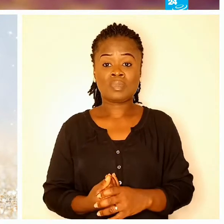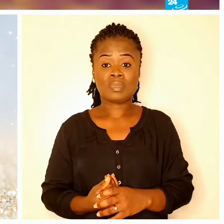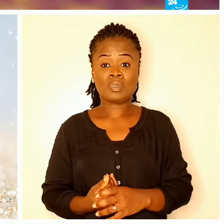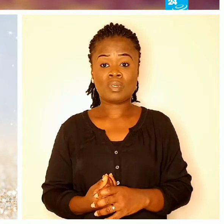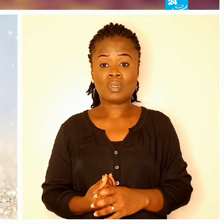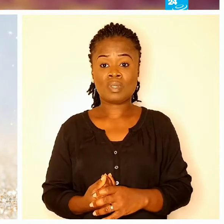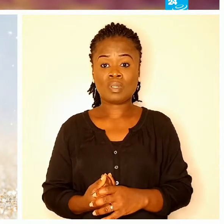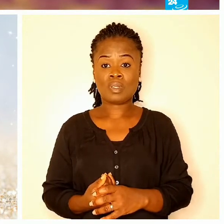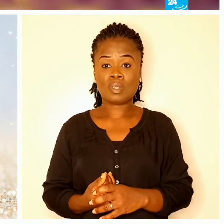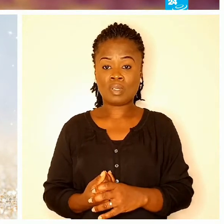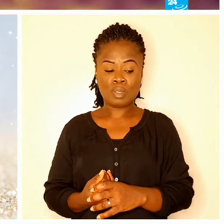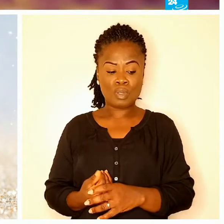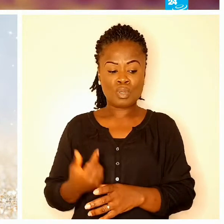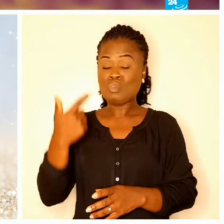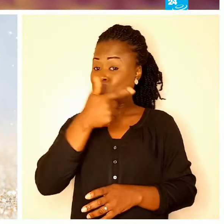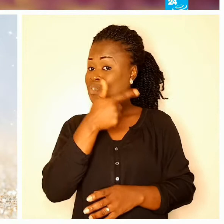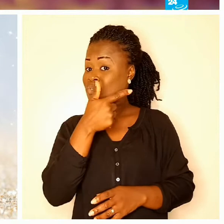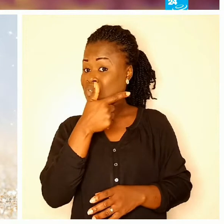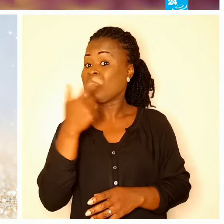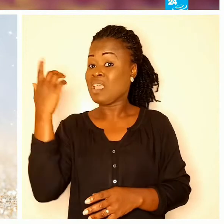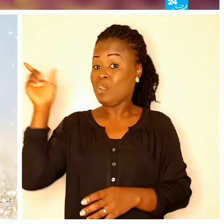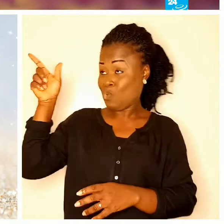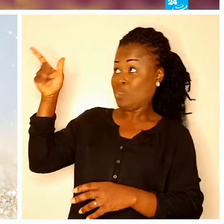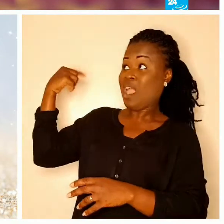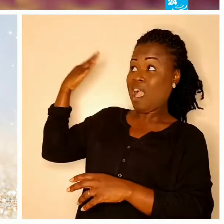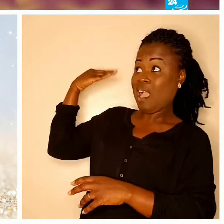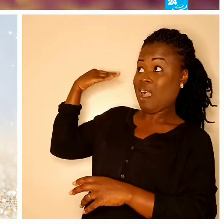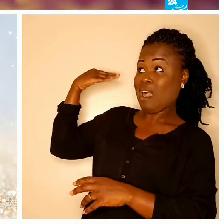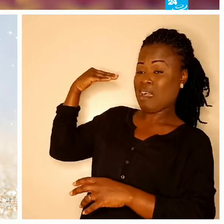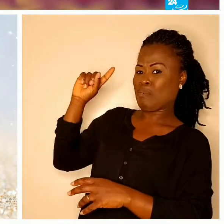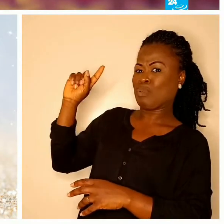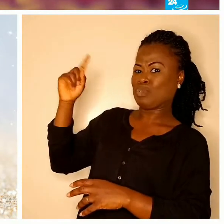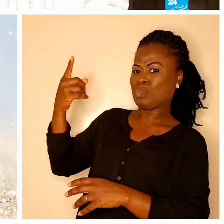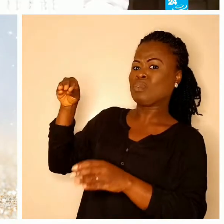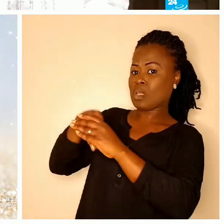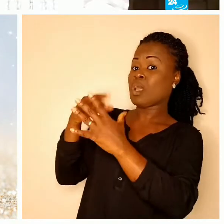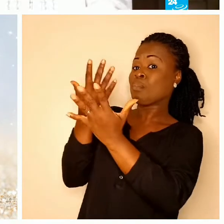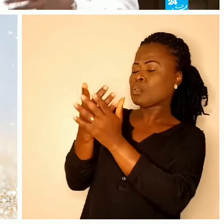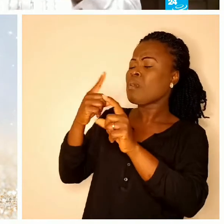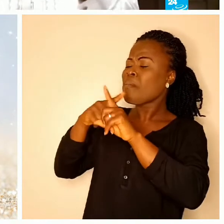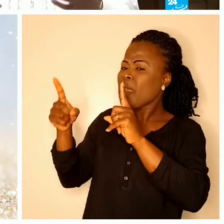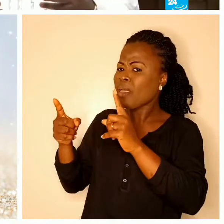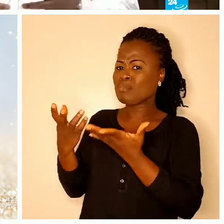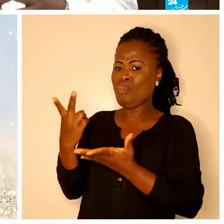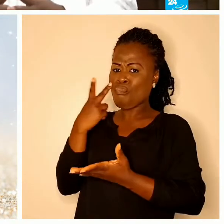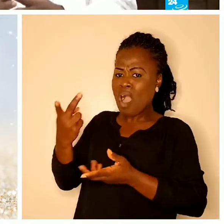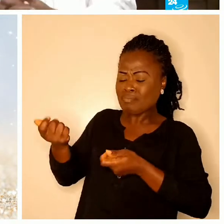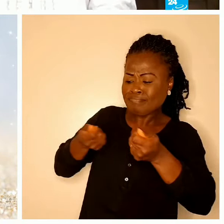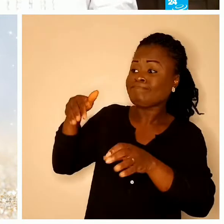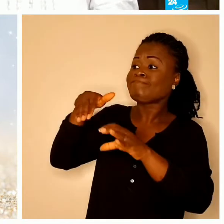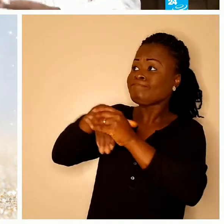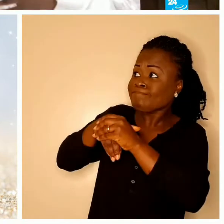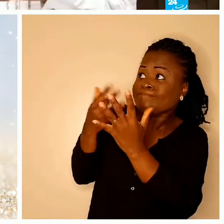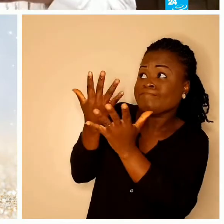la prison du Cap Manuel, au sud de Dakar, et l'administration pénitentiaire a